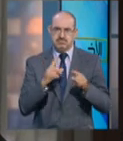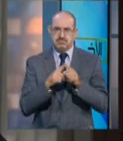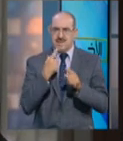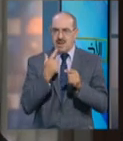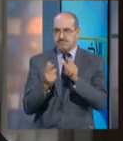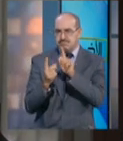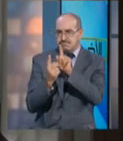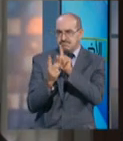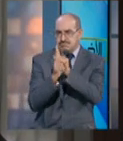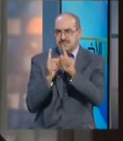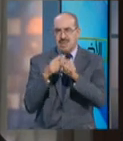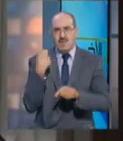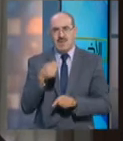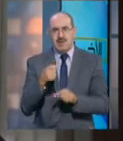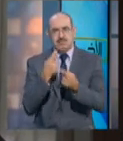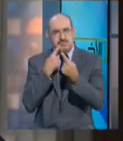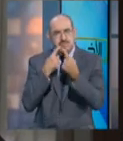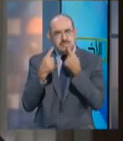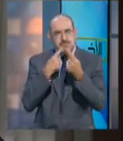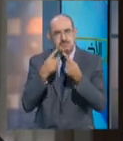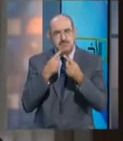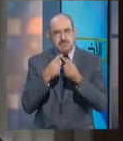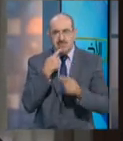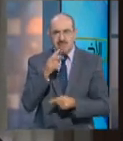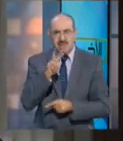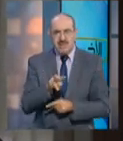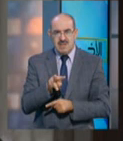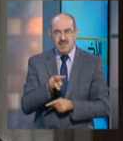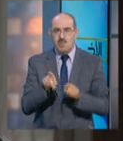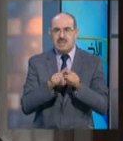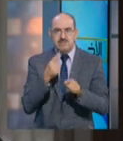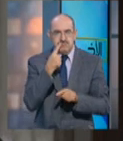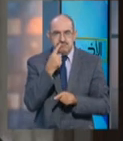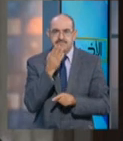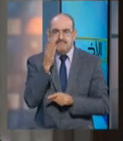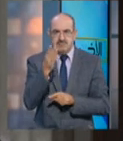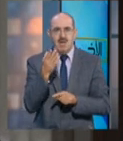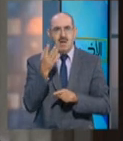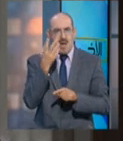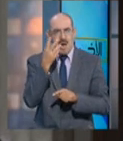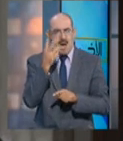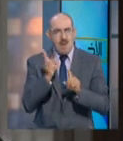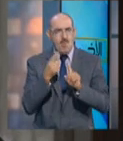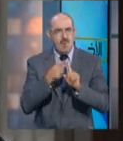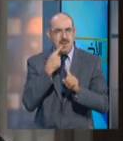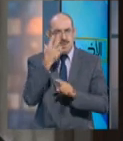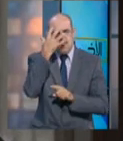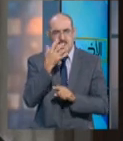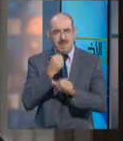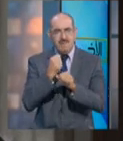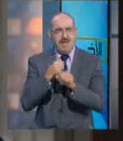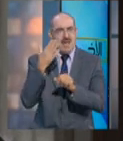الرئيس عبد المجيد تبون محادثات صادقة تنبئ بعمل جاد في السنوات المقبلة.